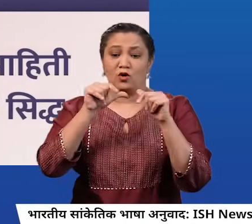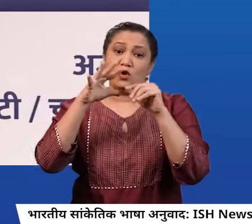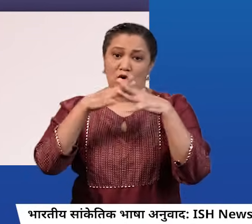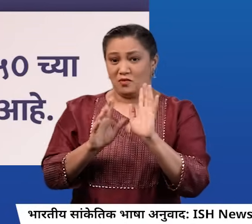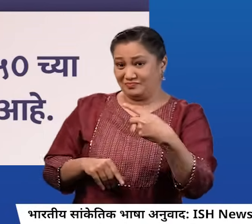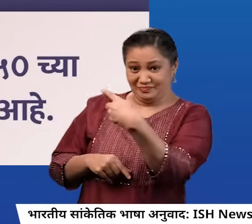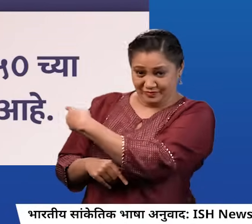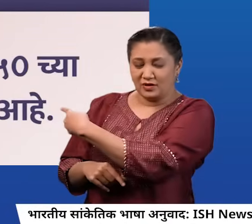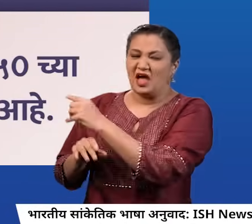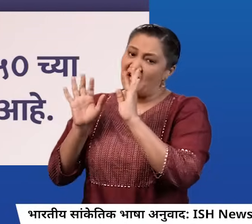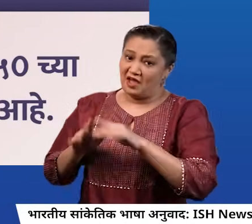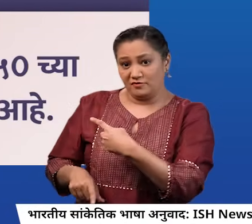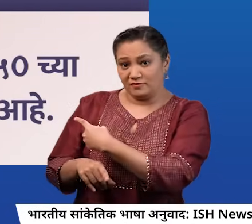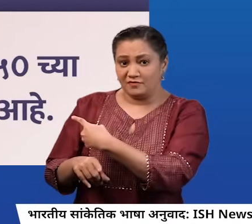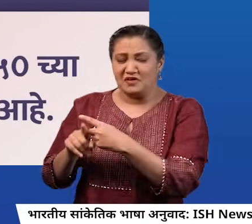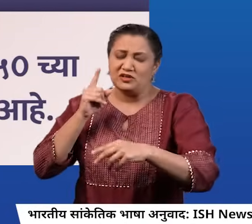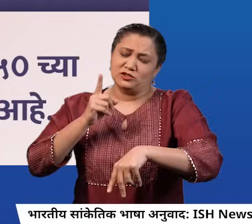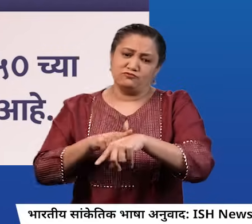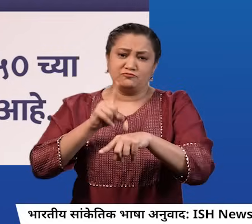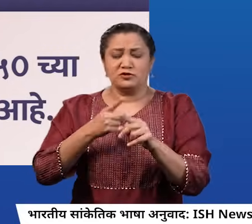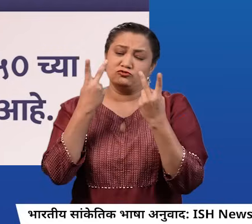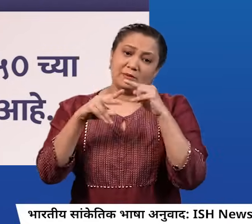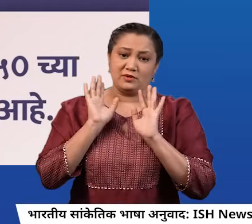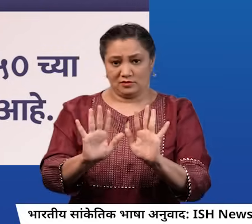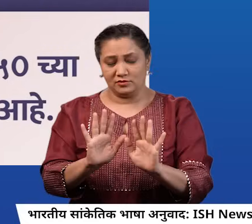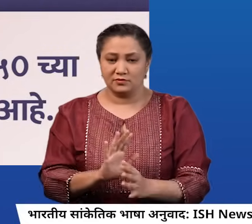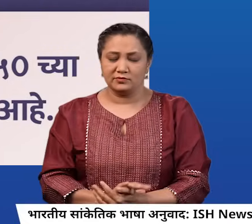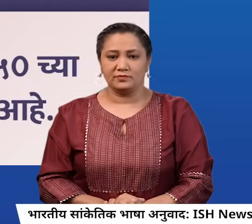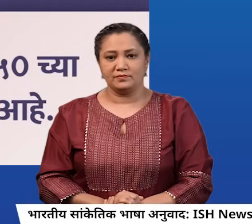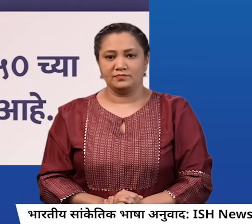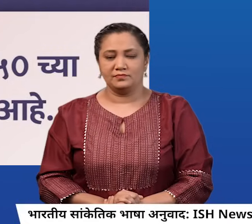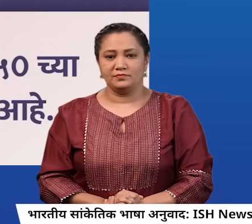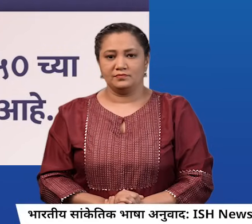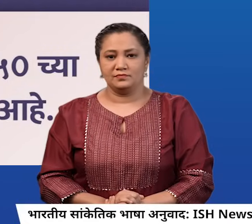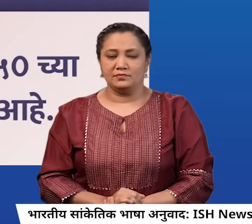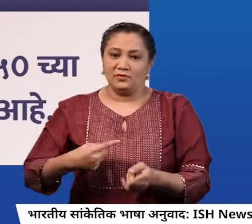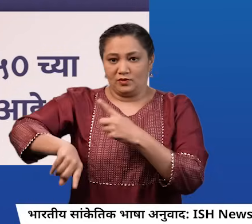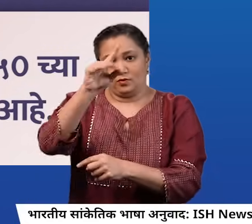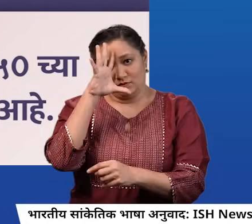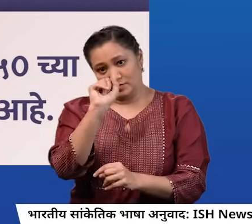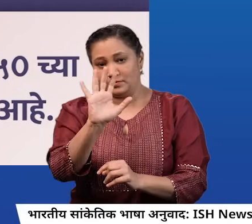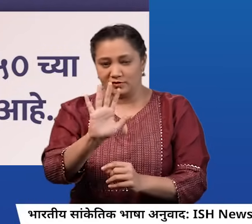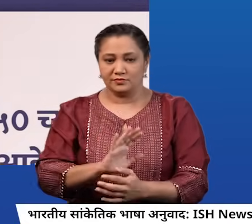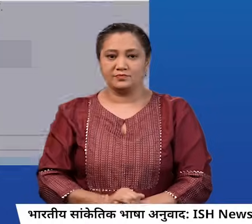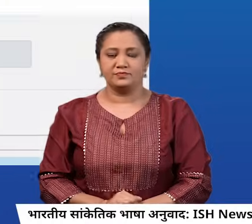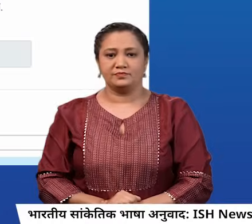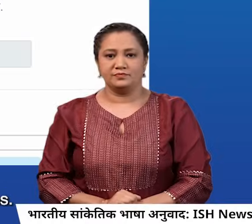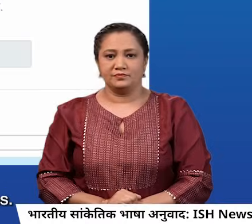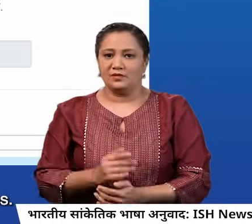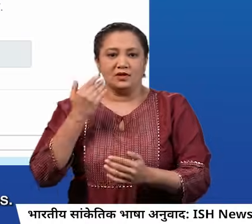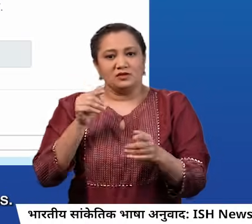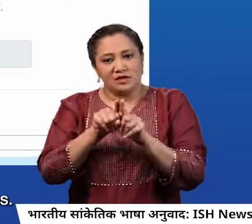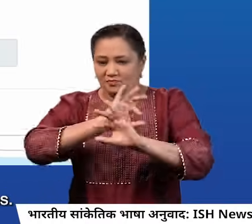दस्ते वच एकोणिशे पन्नाश चा कलम 31 सार दंडनी या अपरा धसना राहे तेवायाची कुरुपया नों ध्या